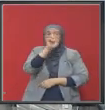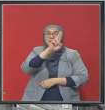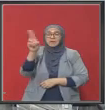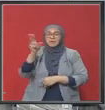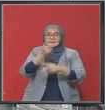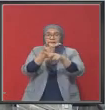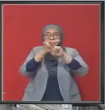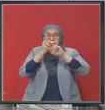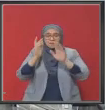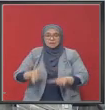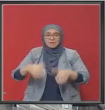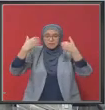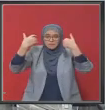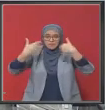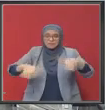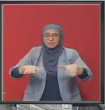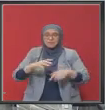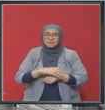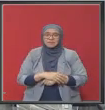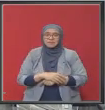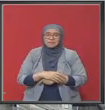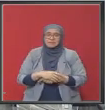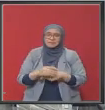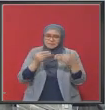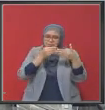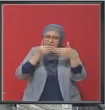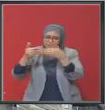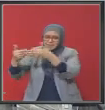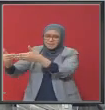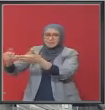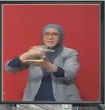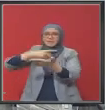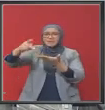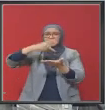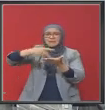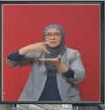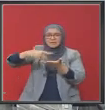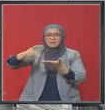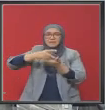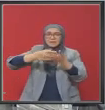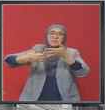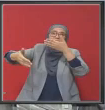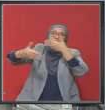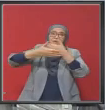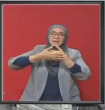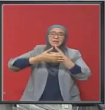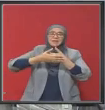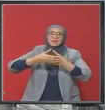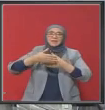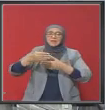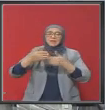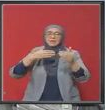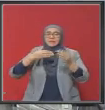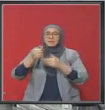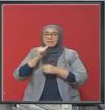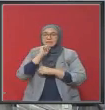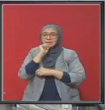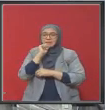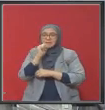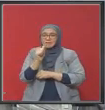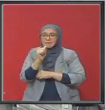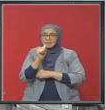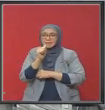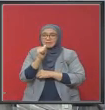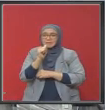ribu atau minjam yang telah meneruskan bayaran bayi walaupun telah tidak Ah